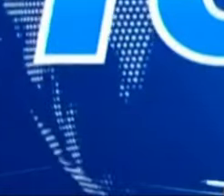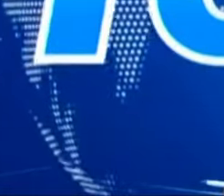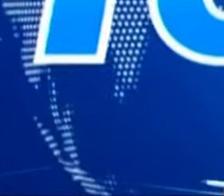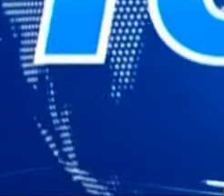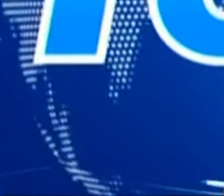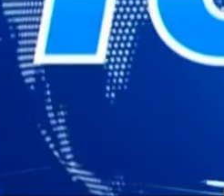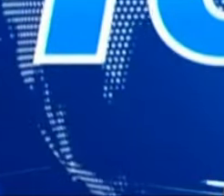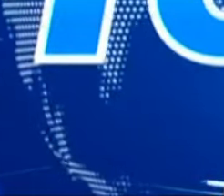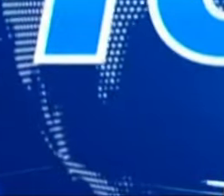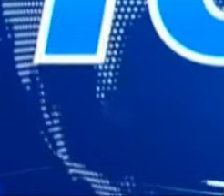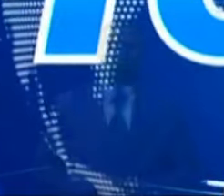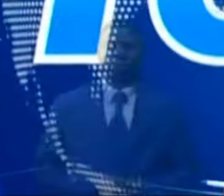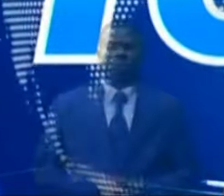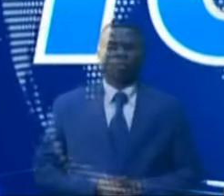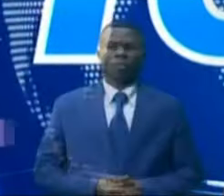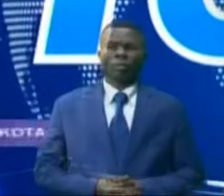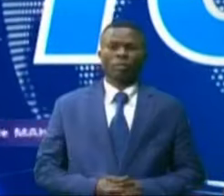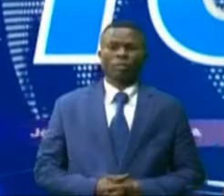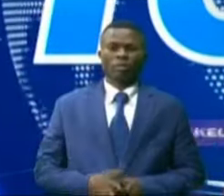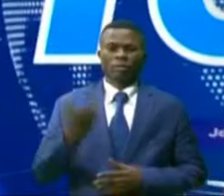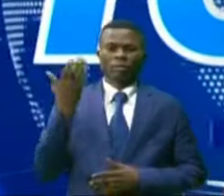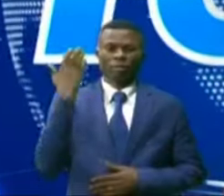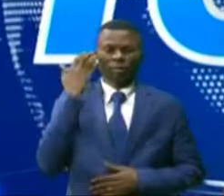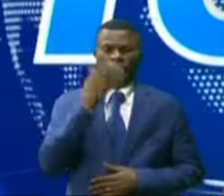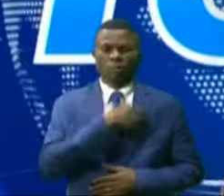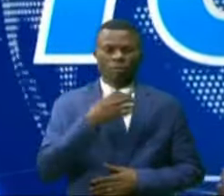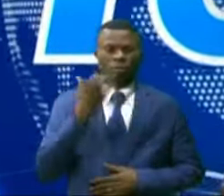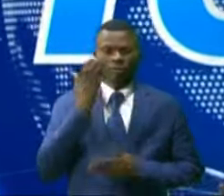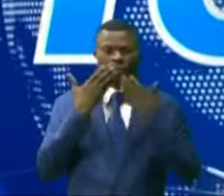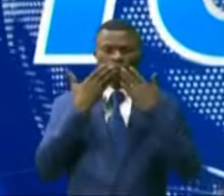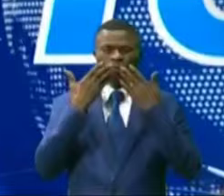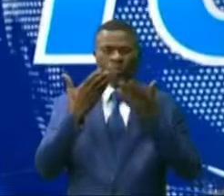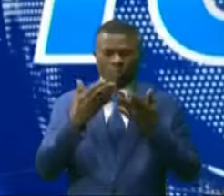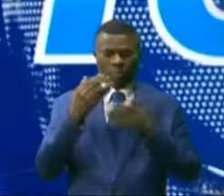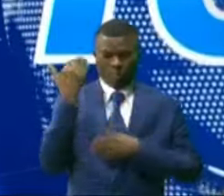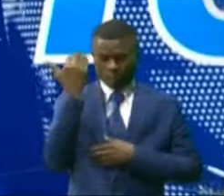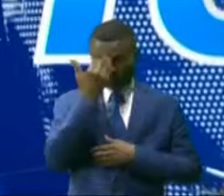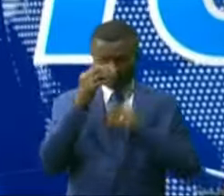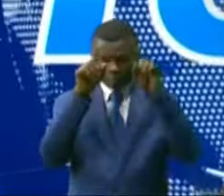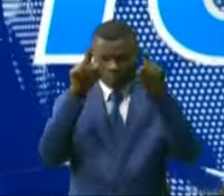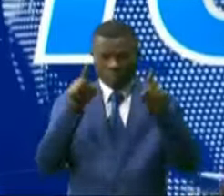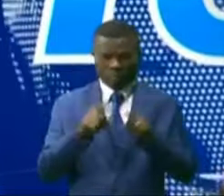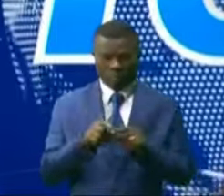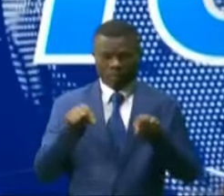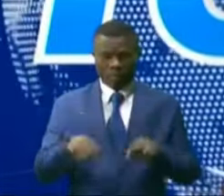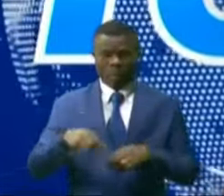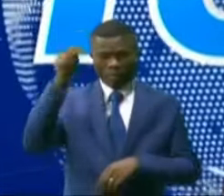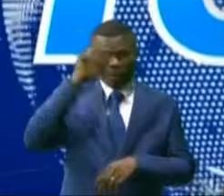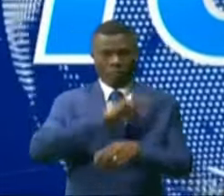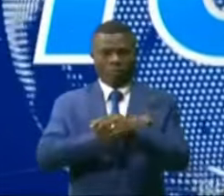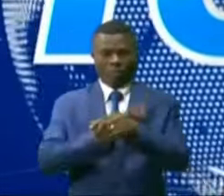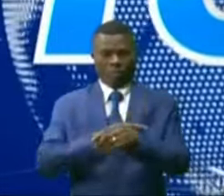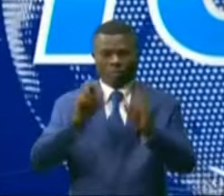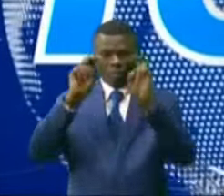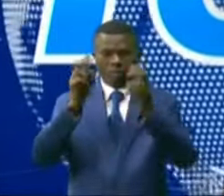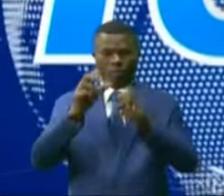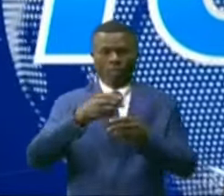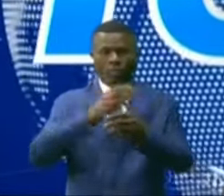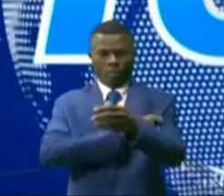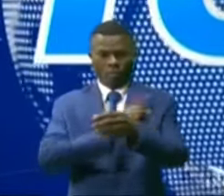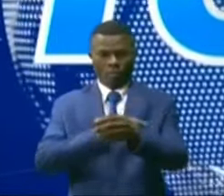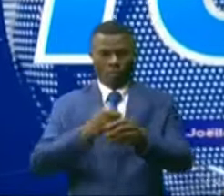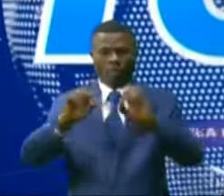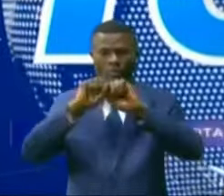Mesdames, Messieurs, bonsoir et bienvenue à ce journal de 19h sur la RTNC. Direction Nord Kivu, plus précisément à Goma, où la